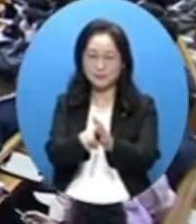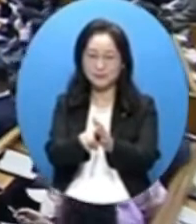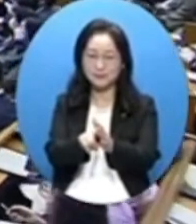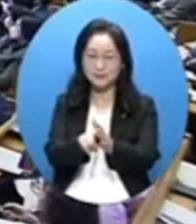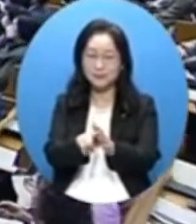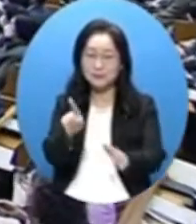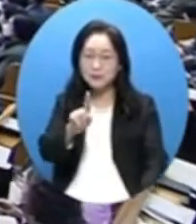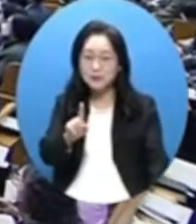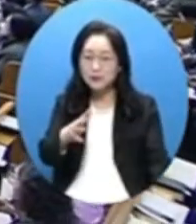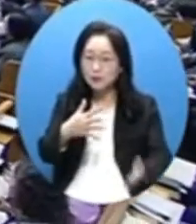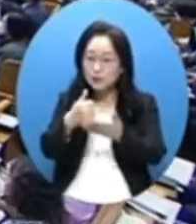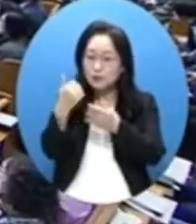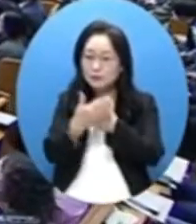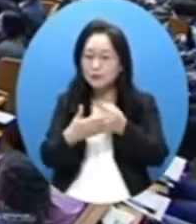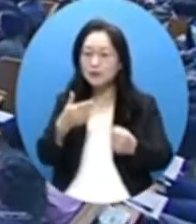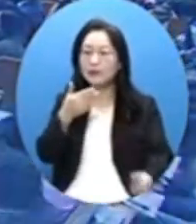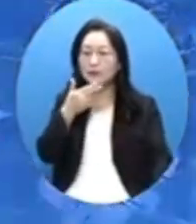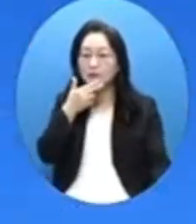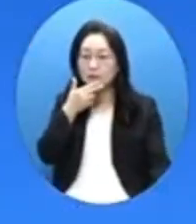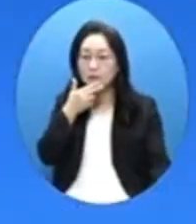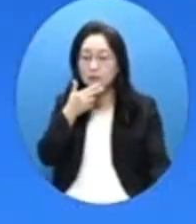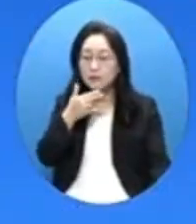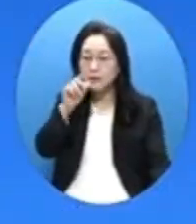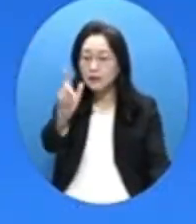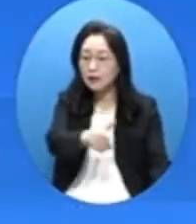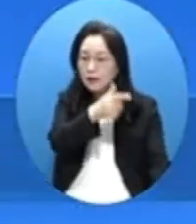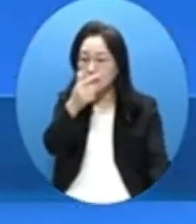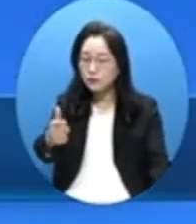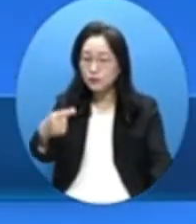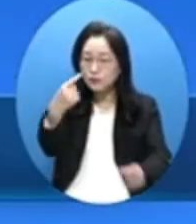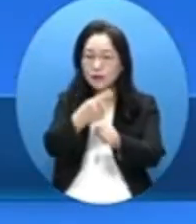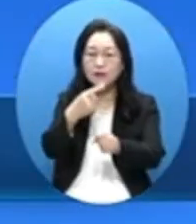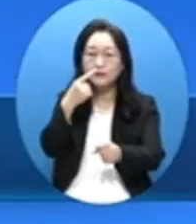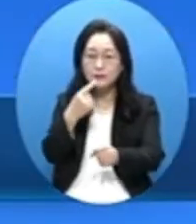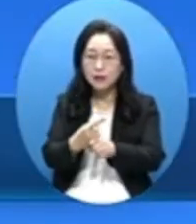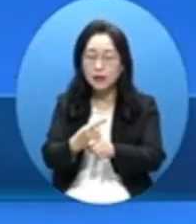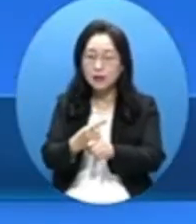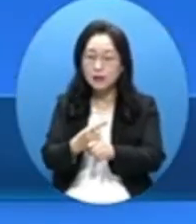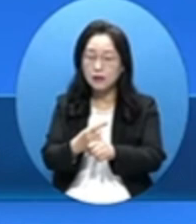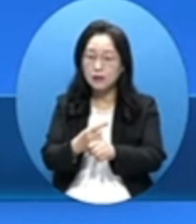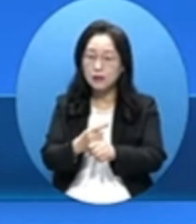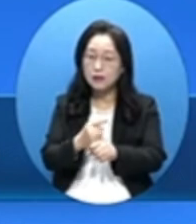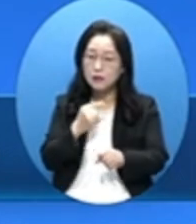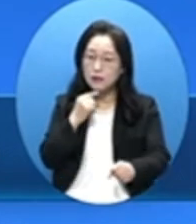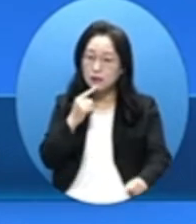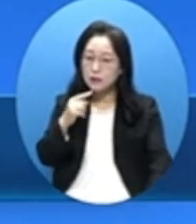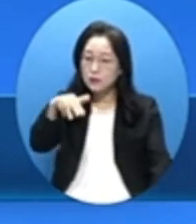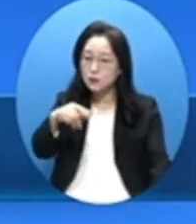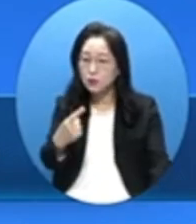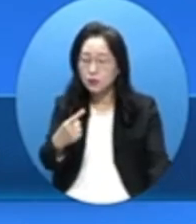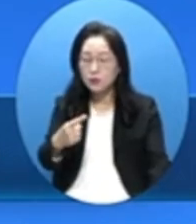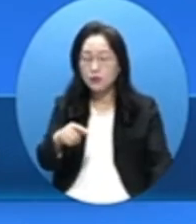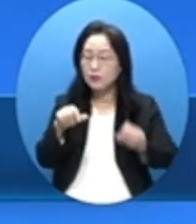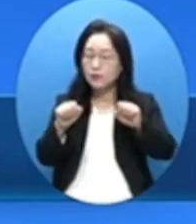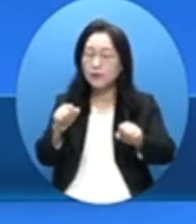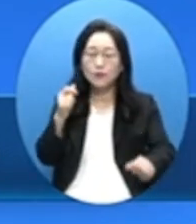주님의 은혜가 없으면 하루 1시간 몇 분도 살아갈 수가 없습니다